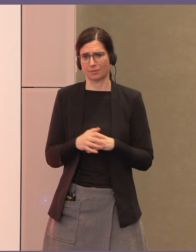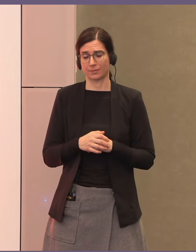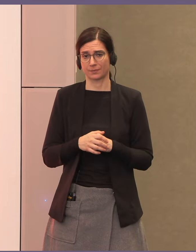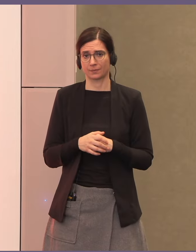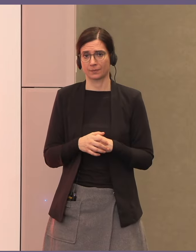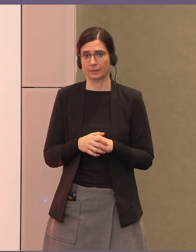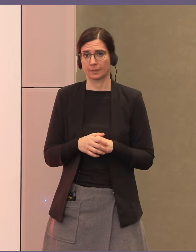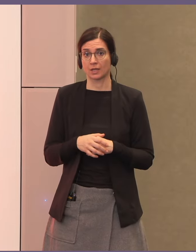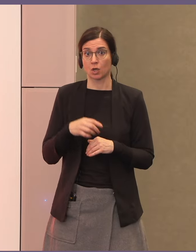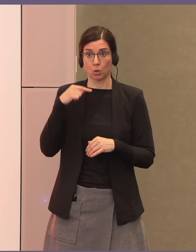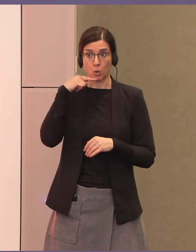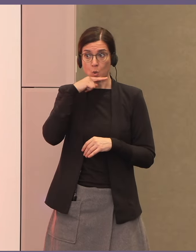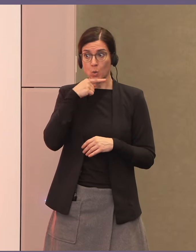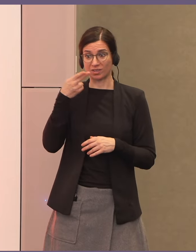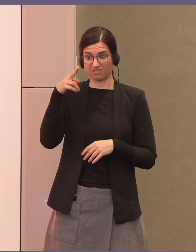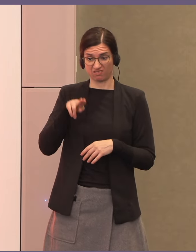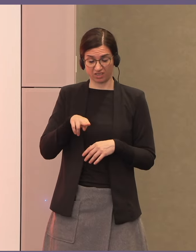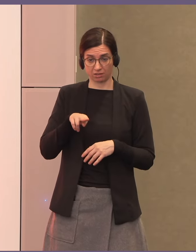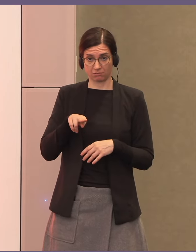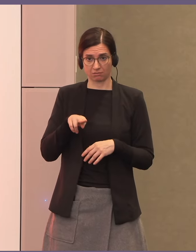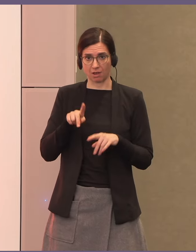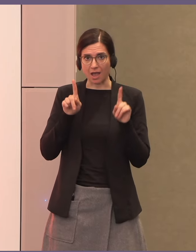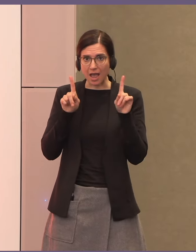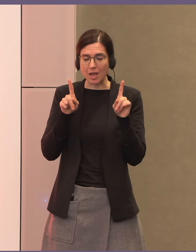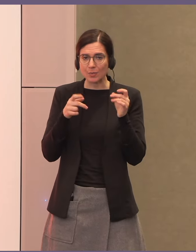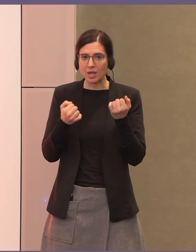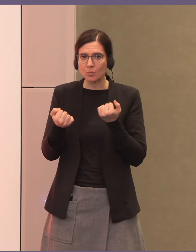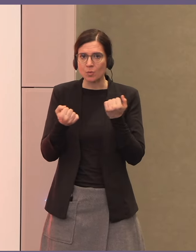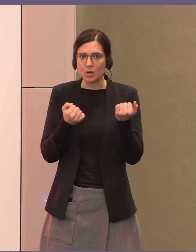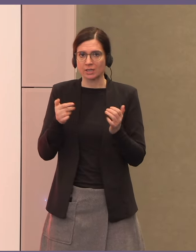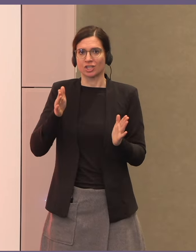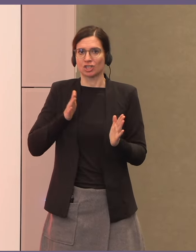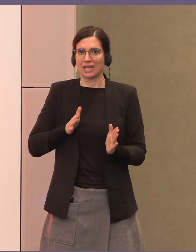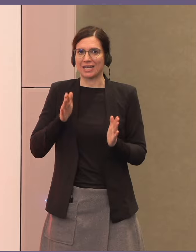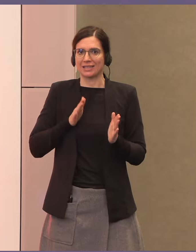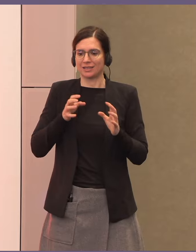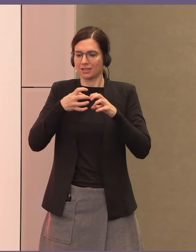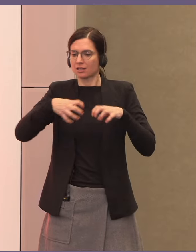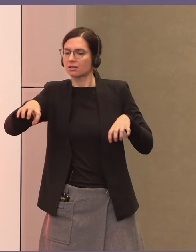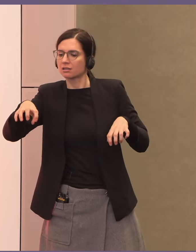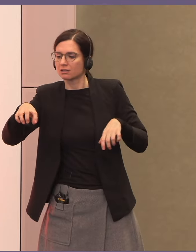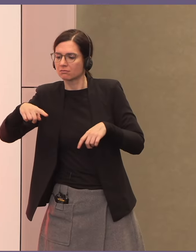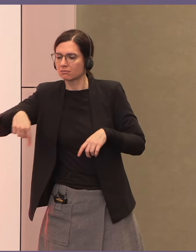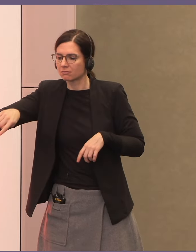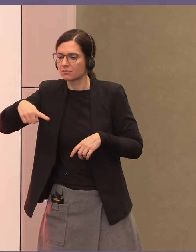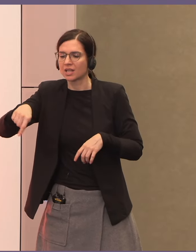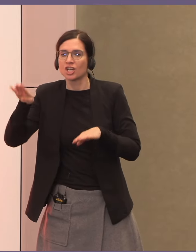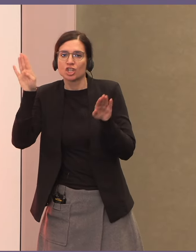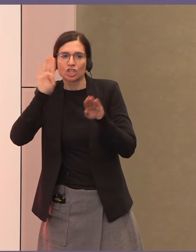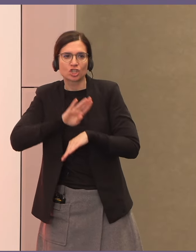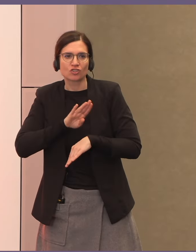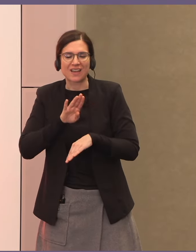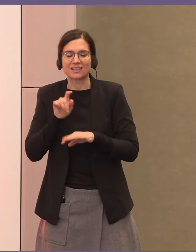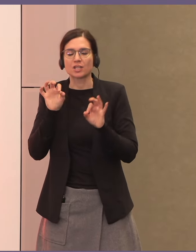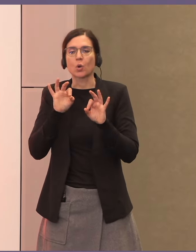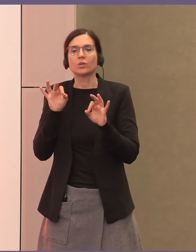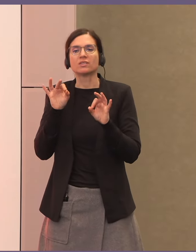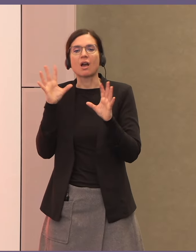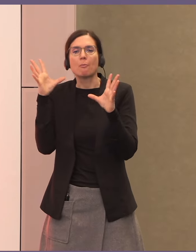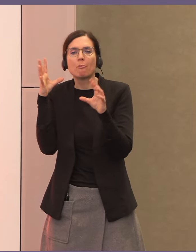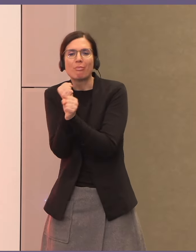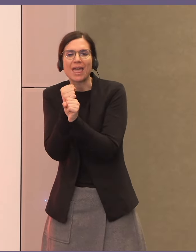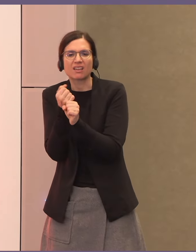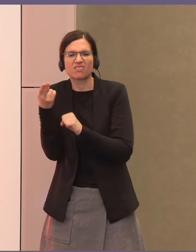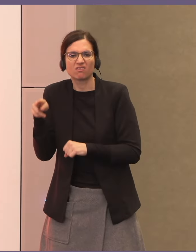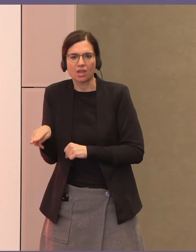Innerhalb des Roten Wien gab es so etwas wie eine politisch-elitäre Enklave. Das schwarze Wien wurde auch Black Vienna genannt,